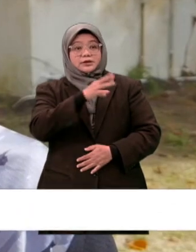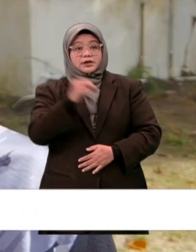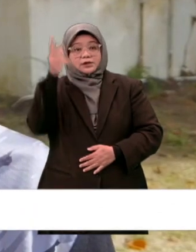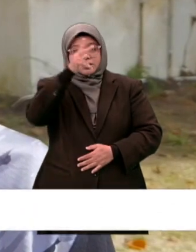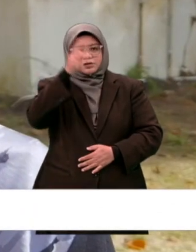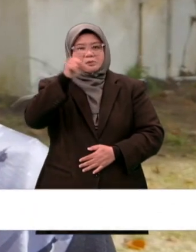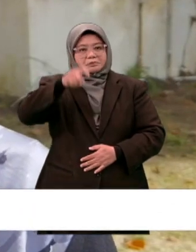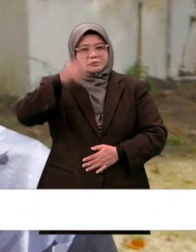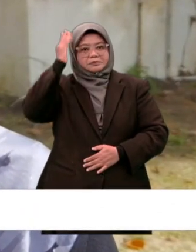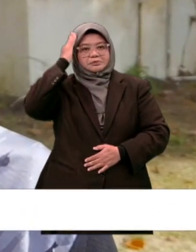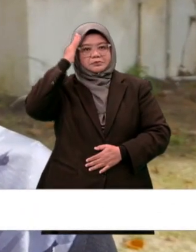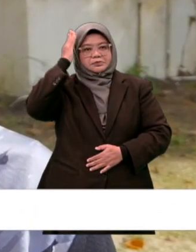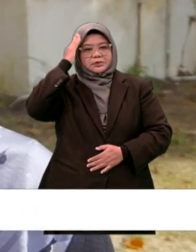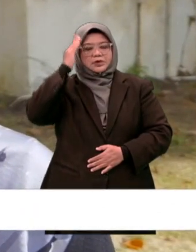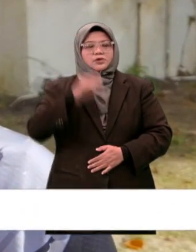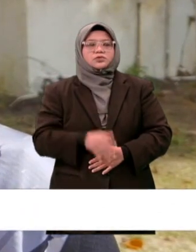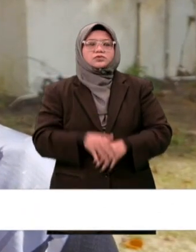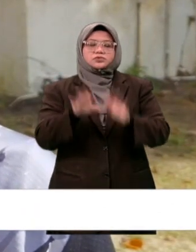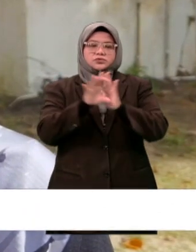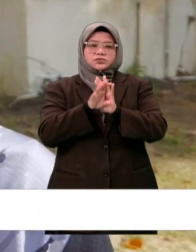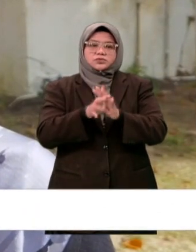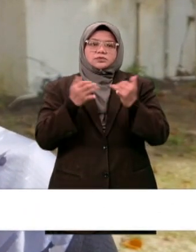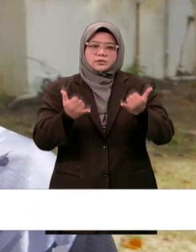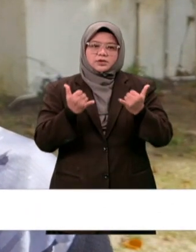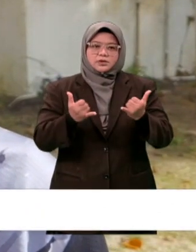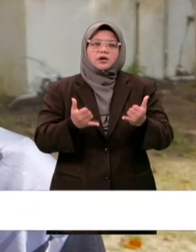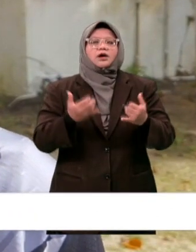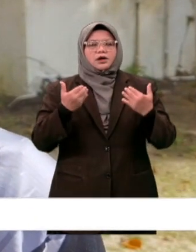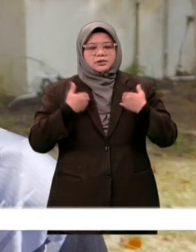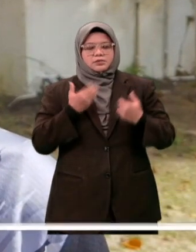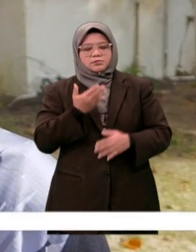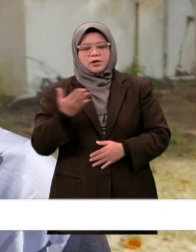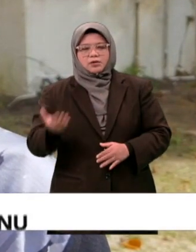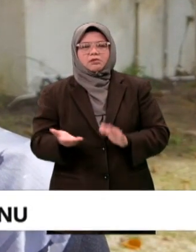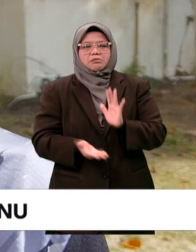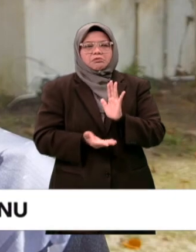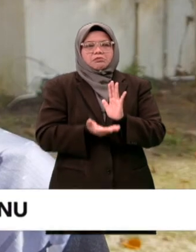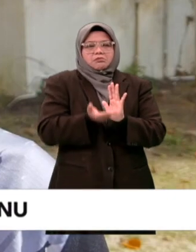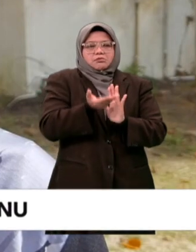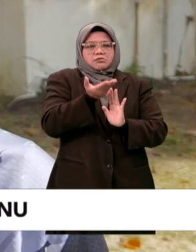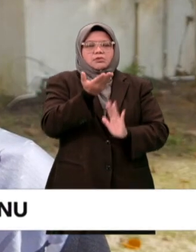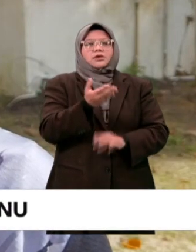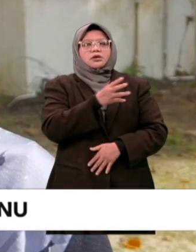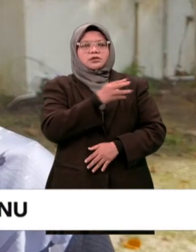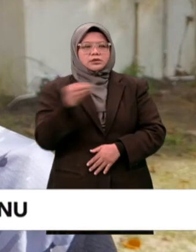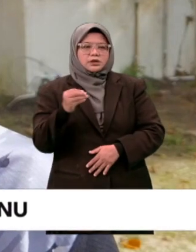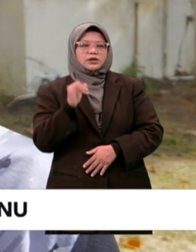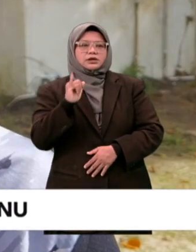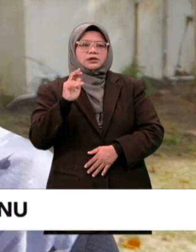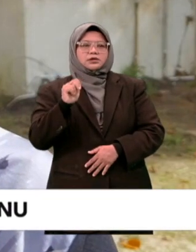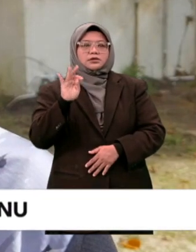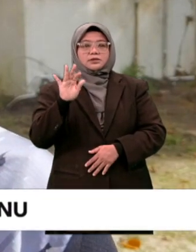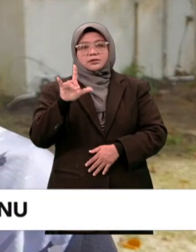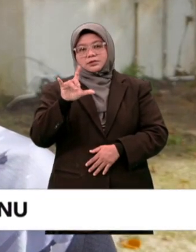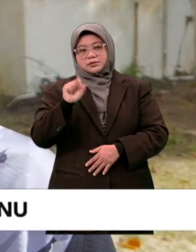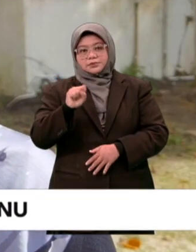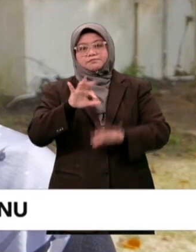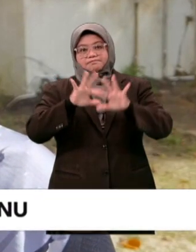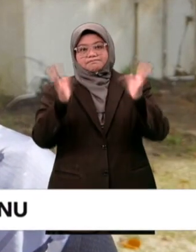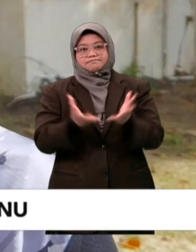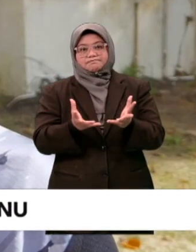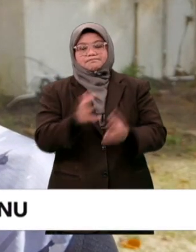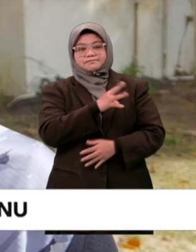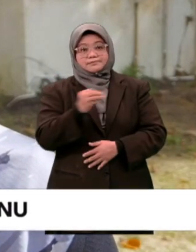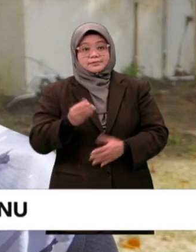untuk Elis macam zaman sekarang ini kenaikan harga barang lagi lagi inflasi dunia Jadi harapnya untuk